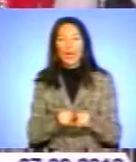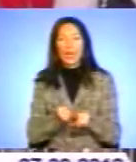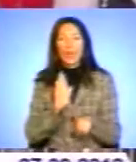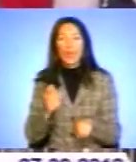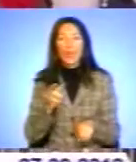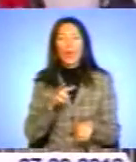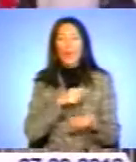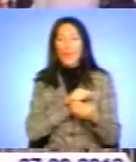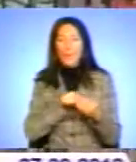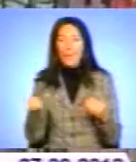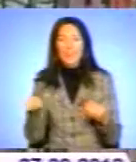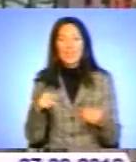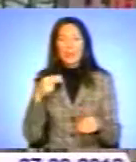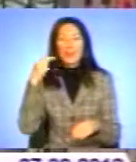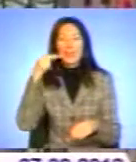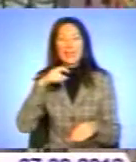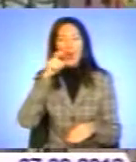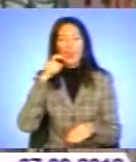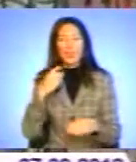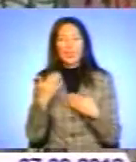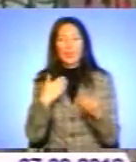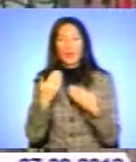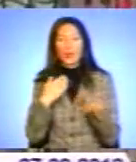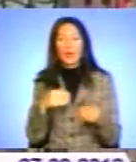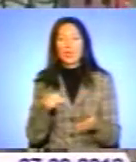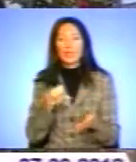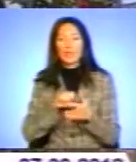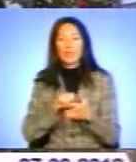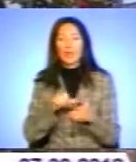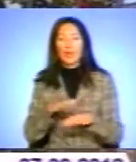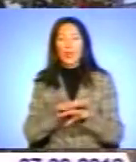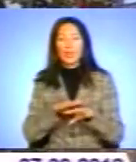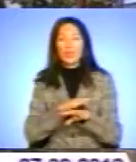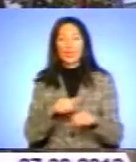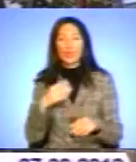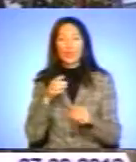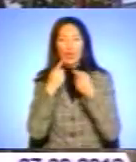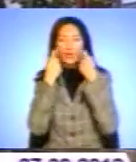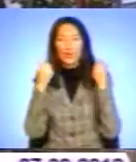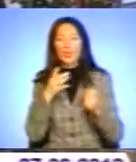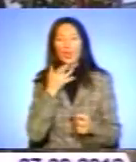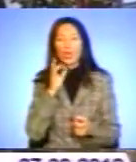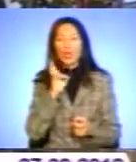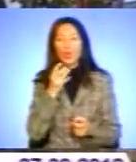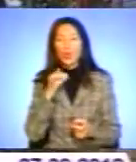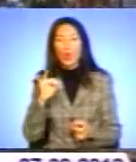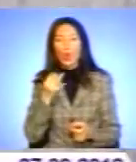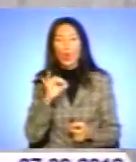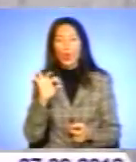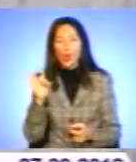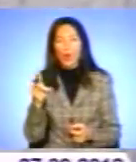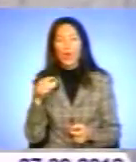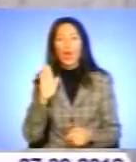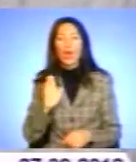президента України під час спілкування з представниками засобів масової інформації у Нью-Йорку. Віктор Янукович водночас зауважив, ще до